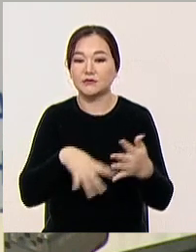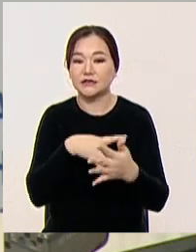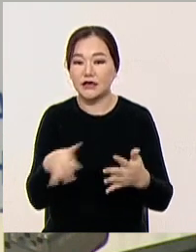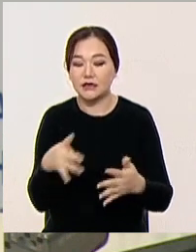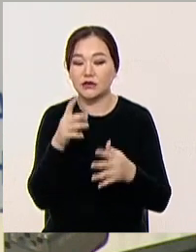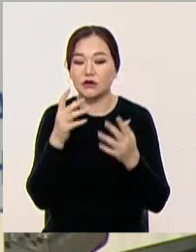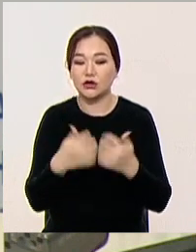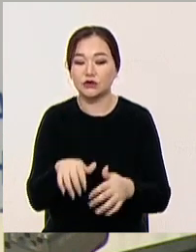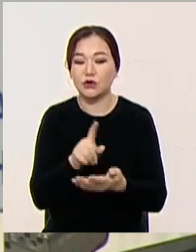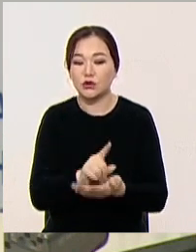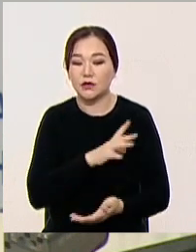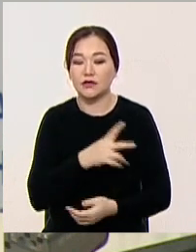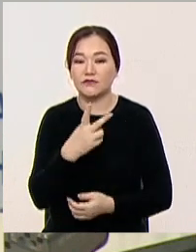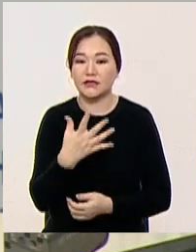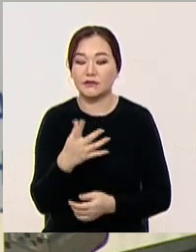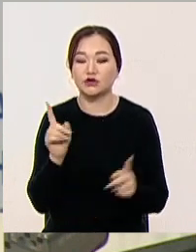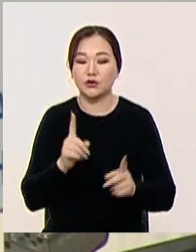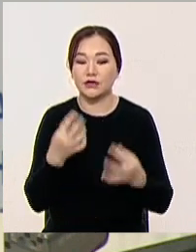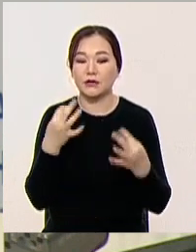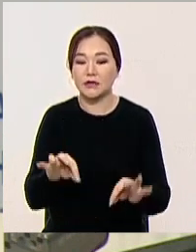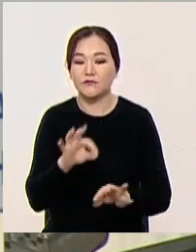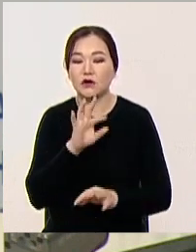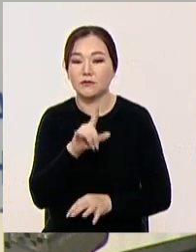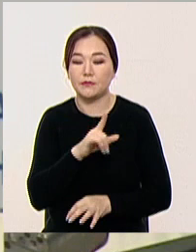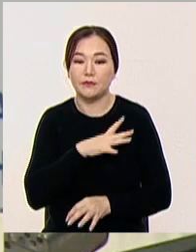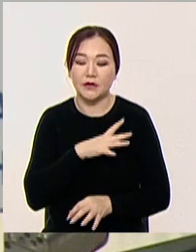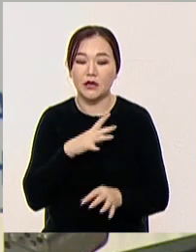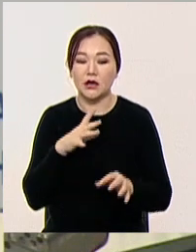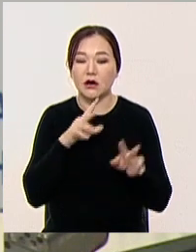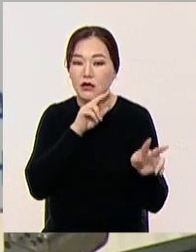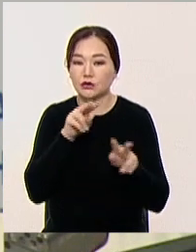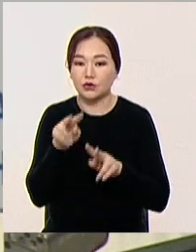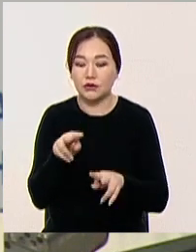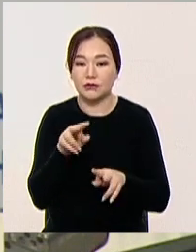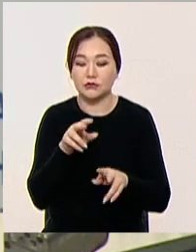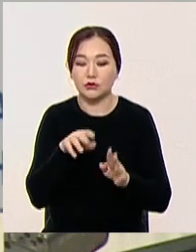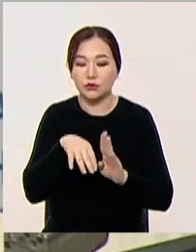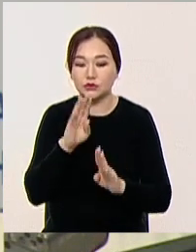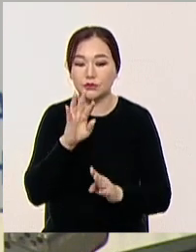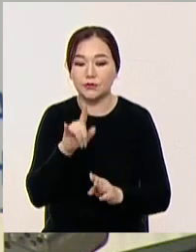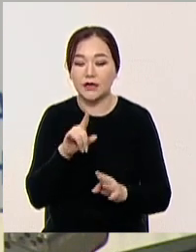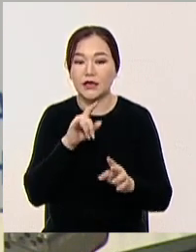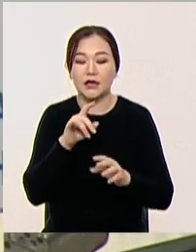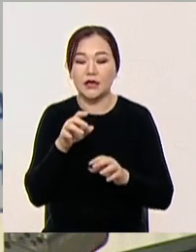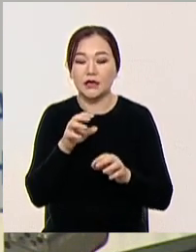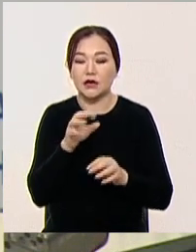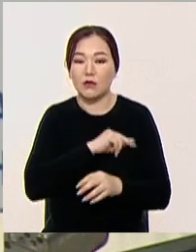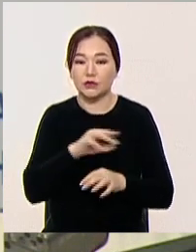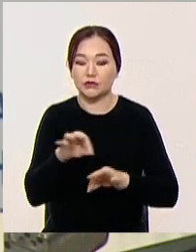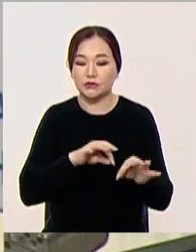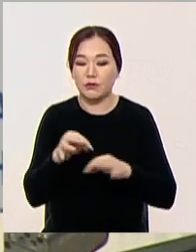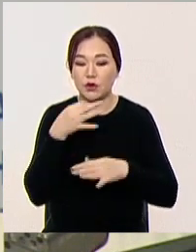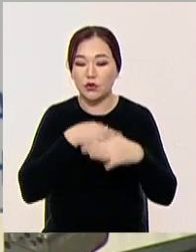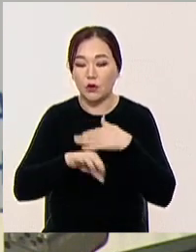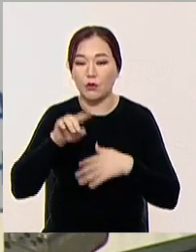расчету должно быть 25, что не позволило производить эффективный контроль инженерно-технических работ службы прогноза при